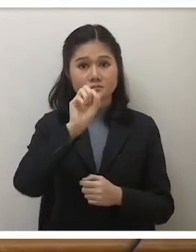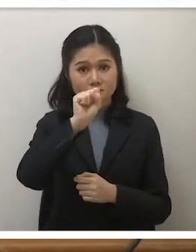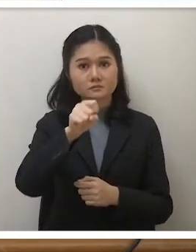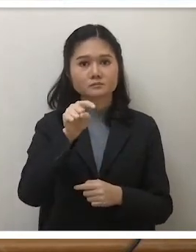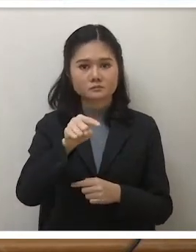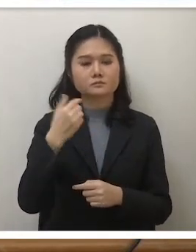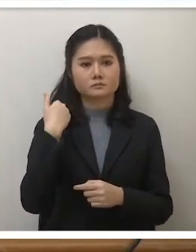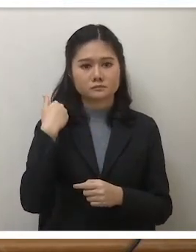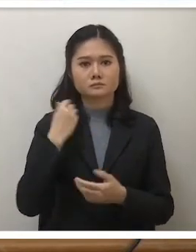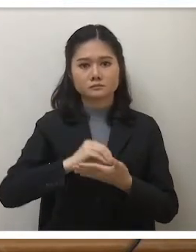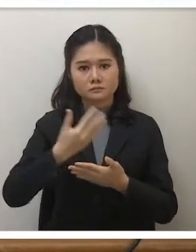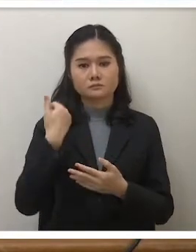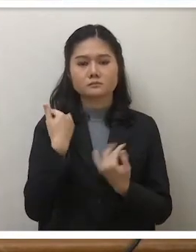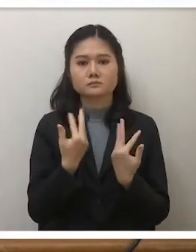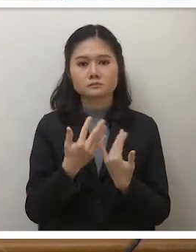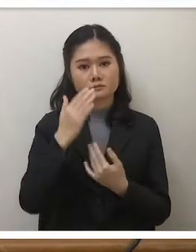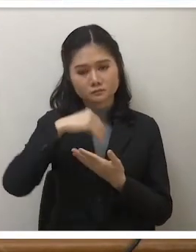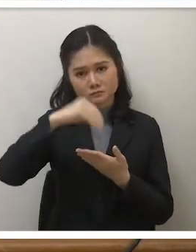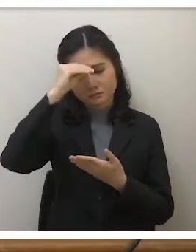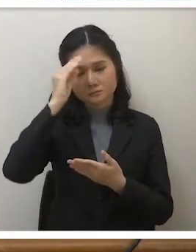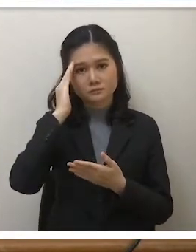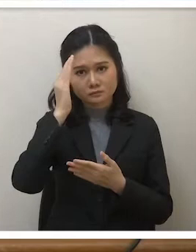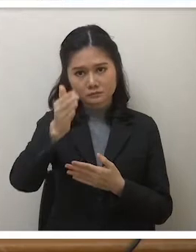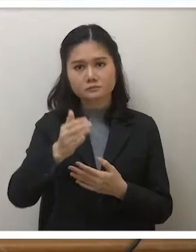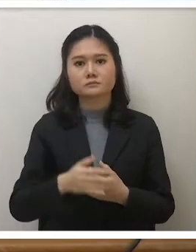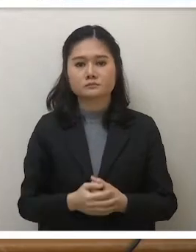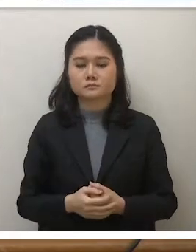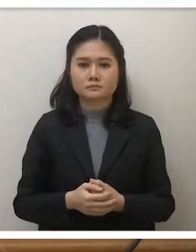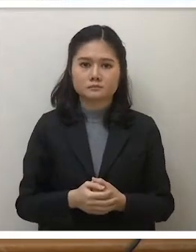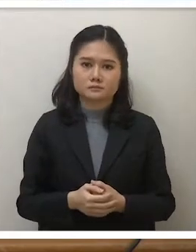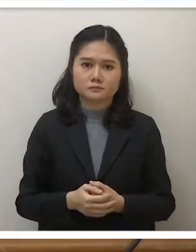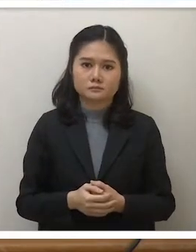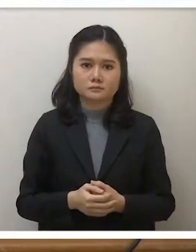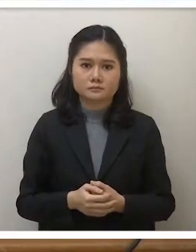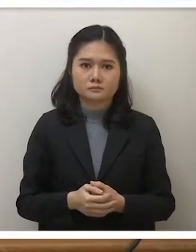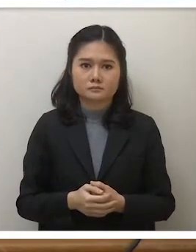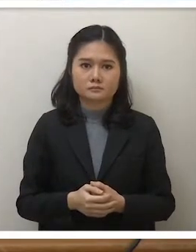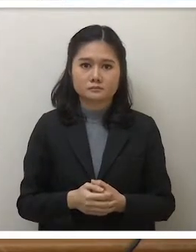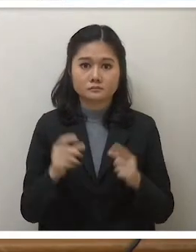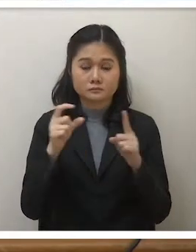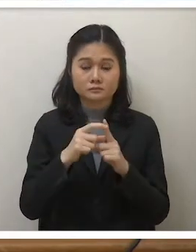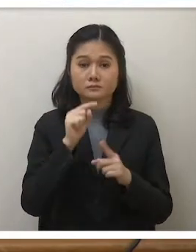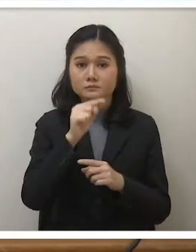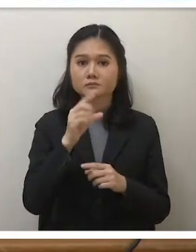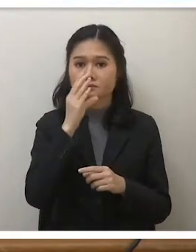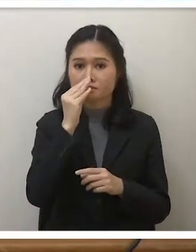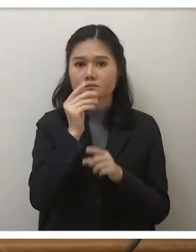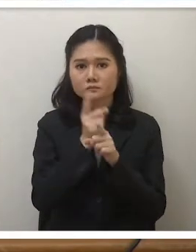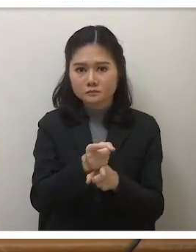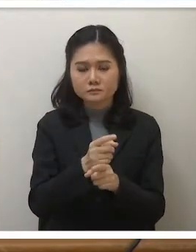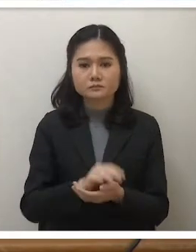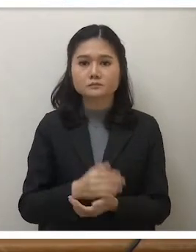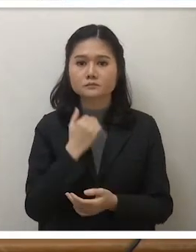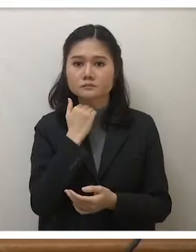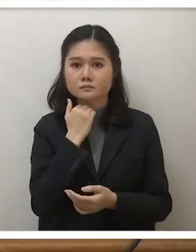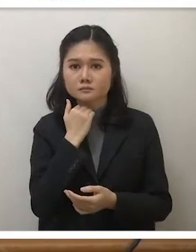นั้นนะครับซึ่งเดี๋ยวเราจะได้เรียนกันในครั้งต่อไปนะครับก็คือคำสั่งลิปซิงค์เอาเสียง